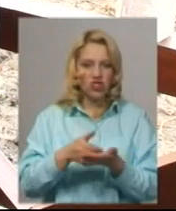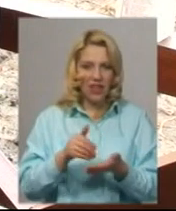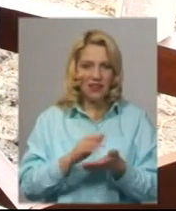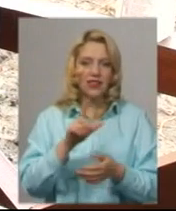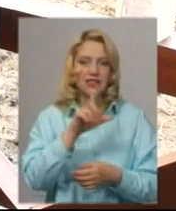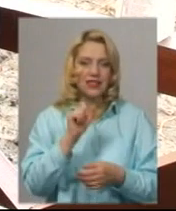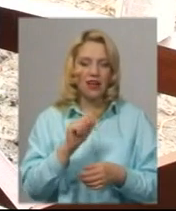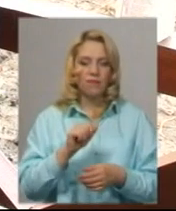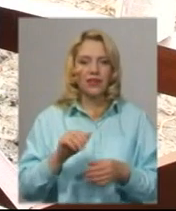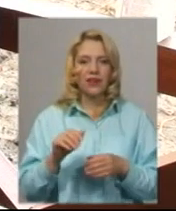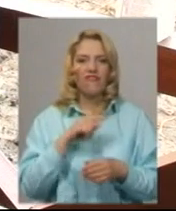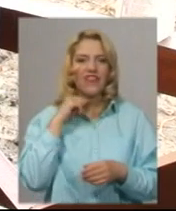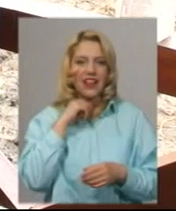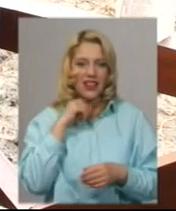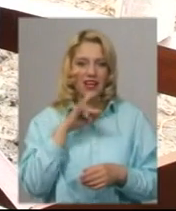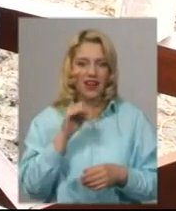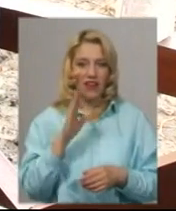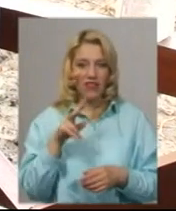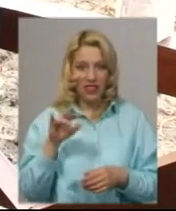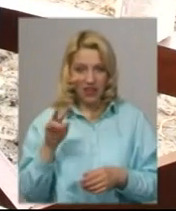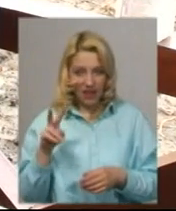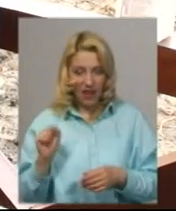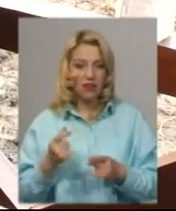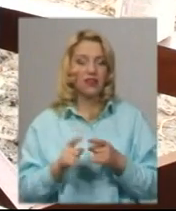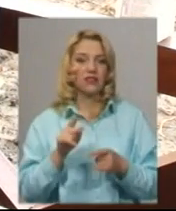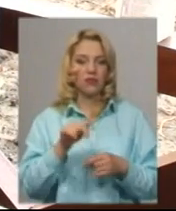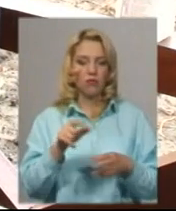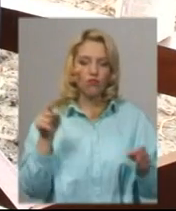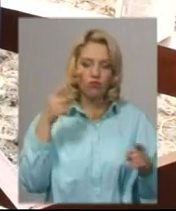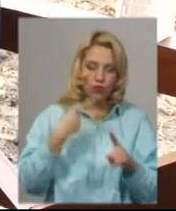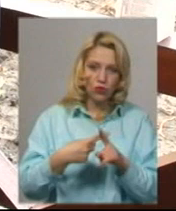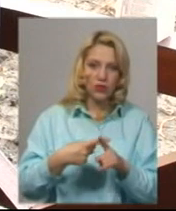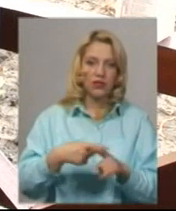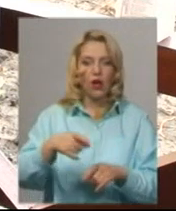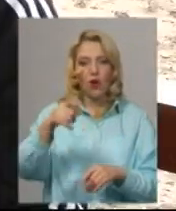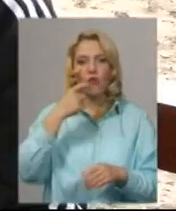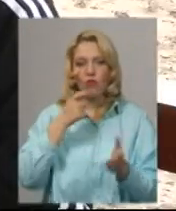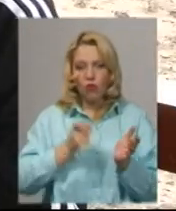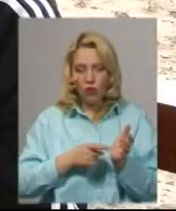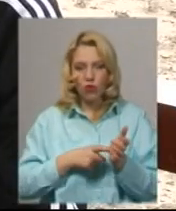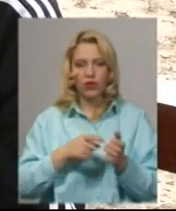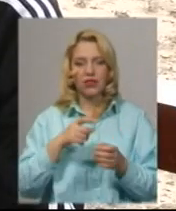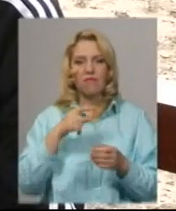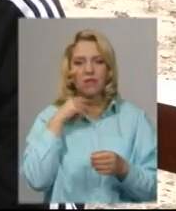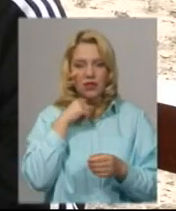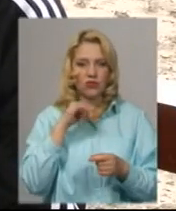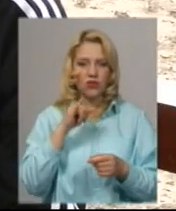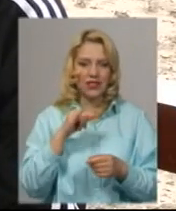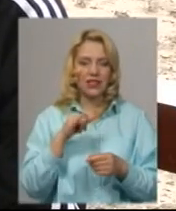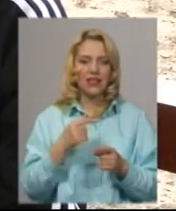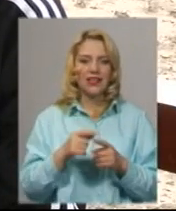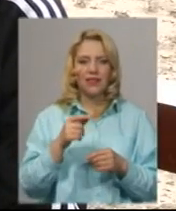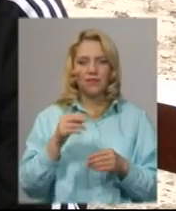Туди додається ще трошечки курячого філе, спеції, ну і цибуля, і чесник. До равлика ми подаємо ще